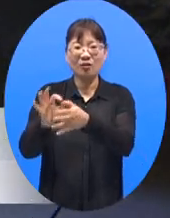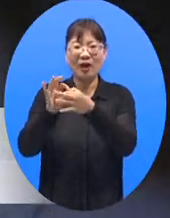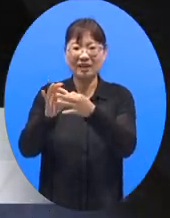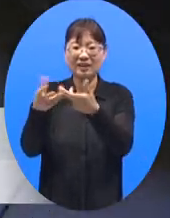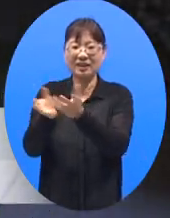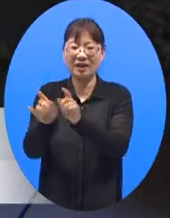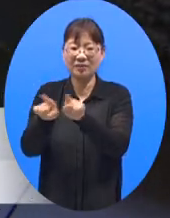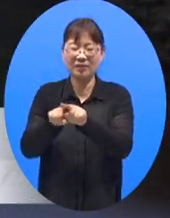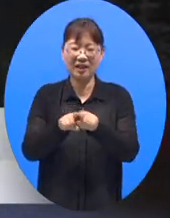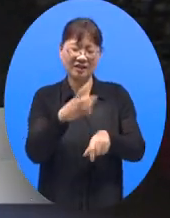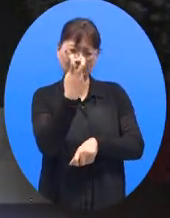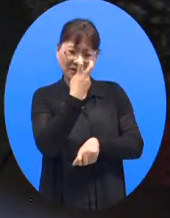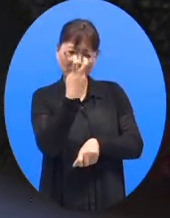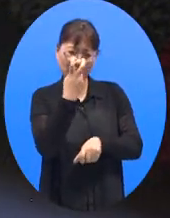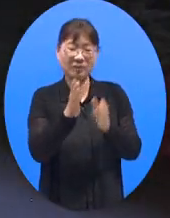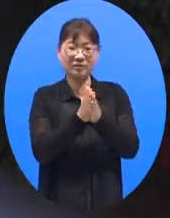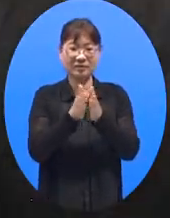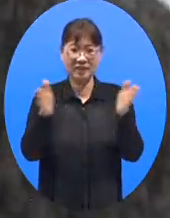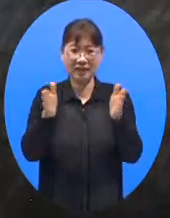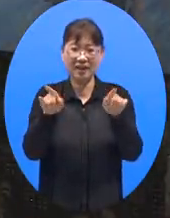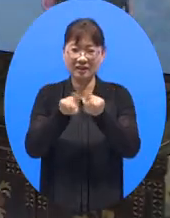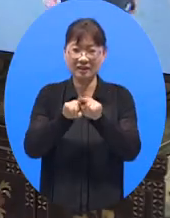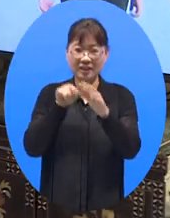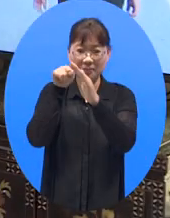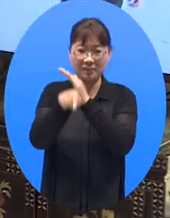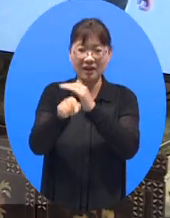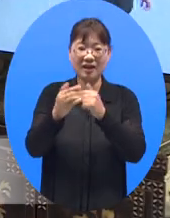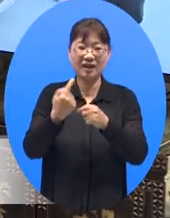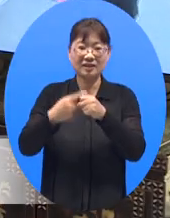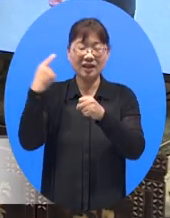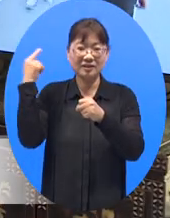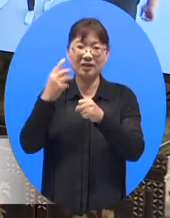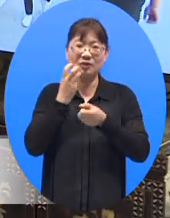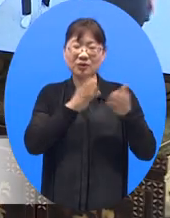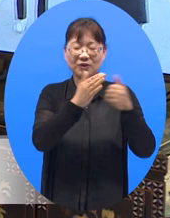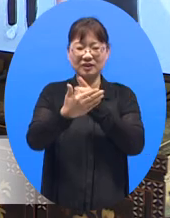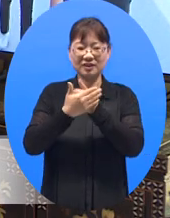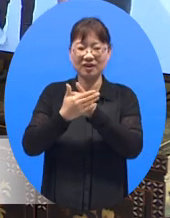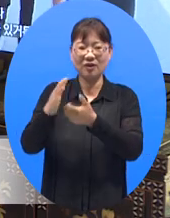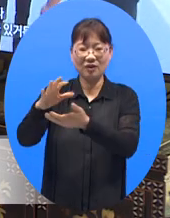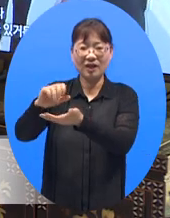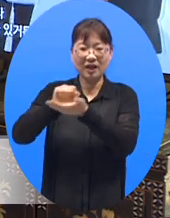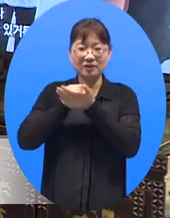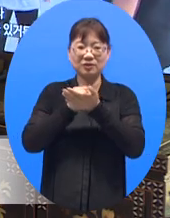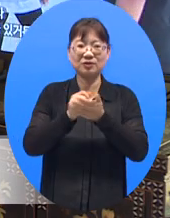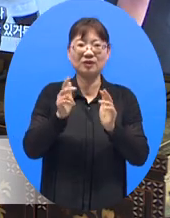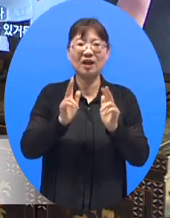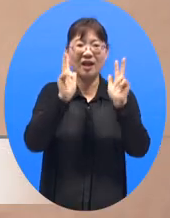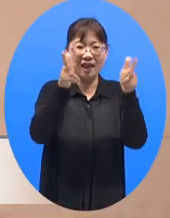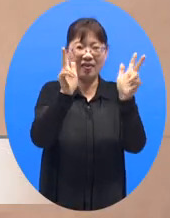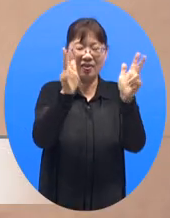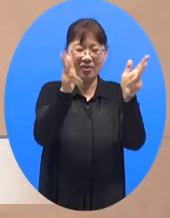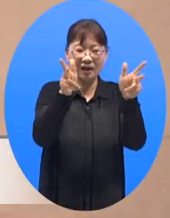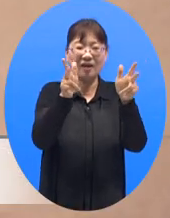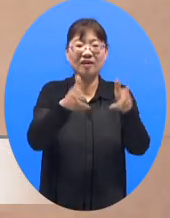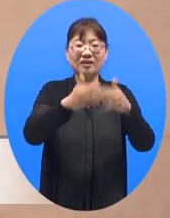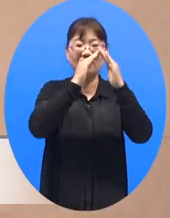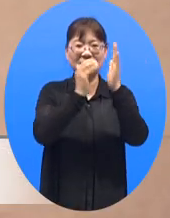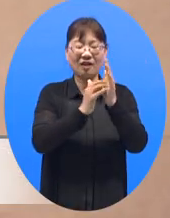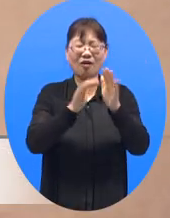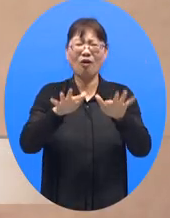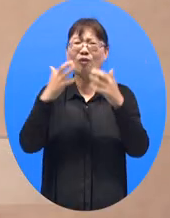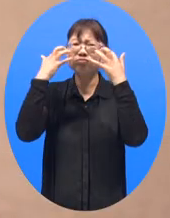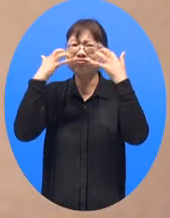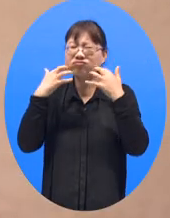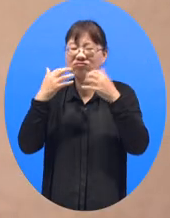실시합니다. 점검 현장 함께 보시죠. 지난해 경기도의 지원을 받아 에어컨을 설치한 이금자 할머니. 덕분에 무더위가